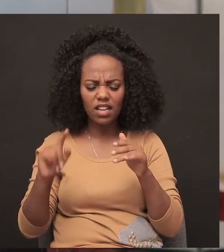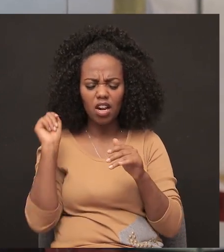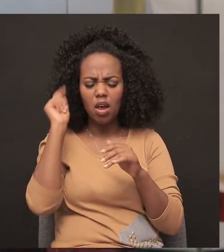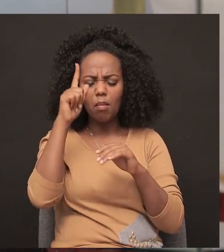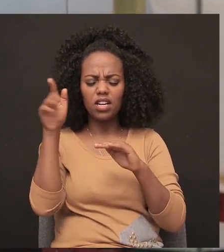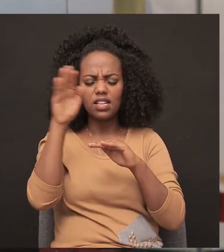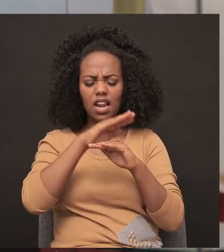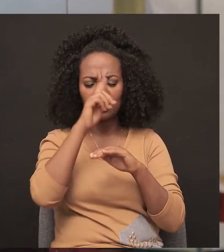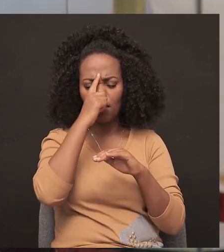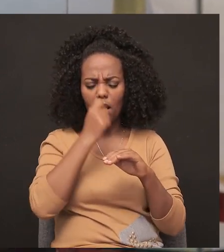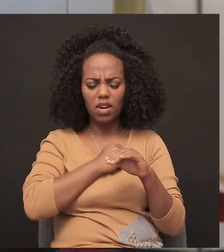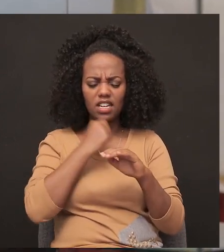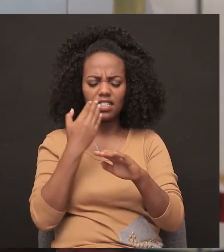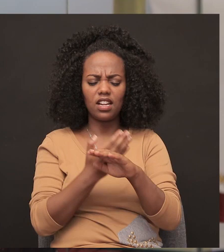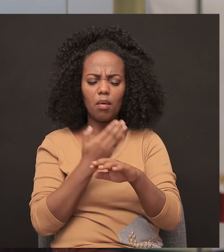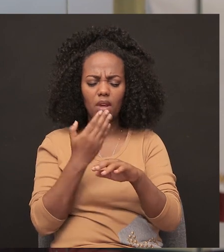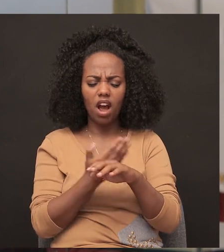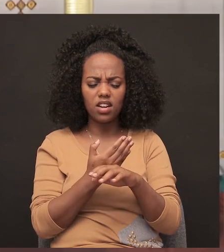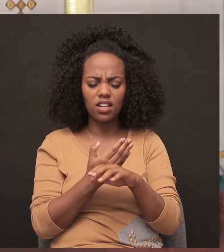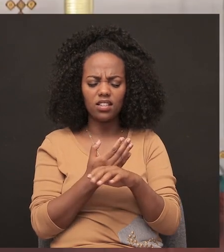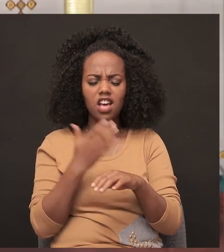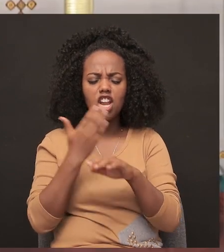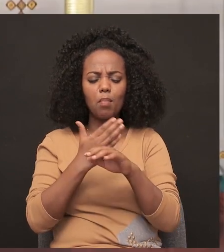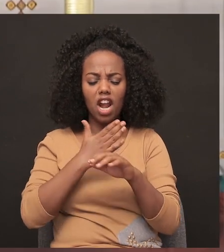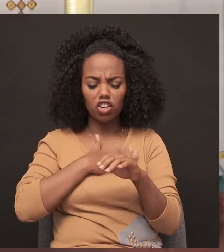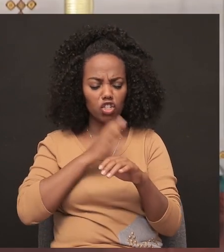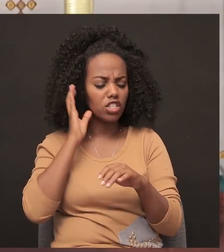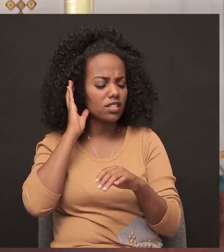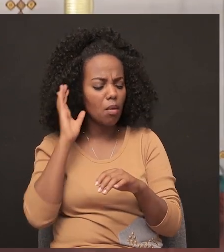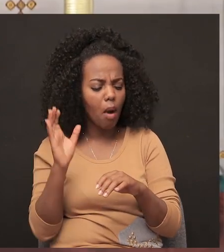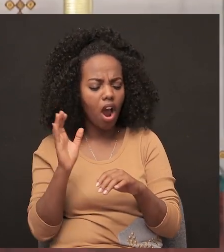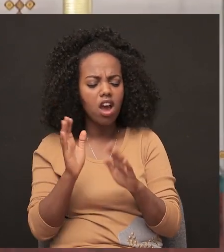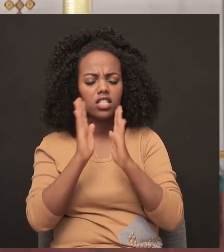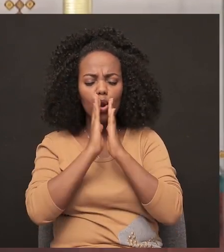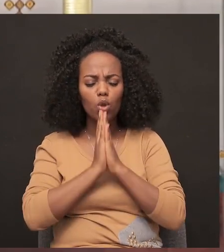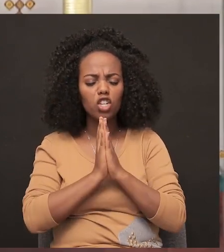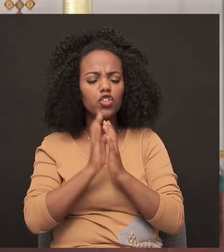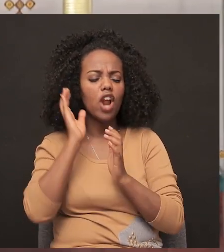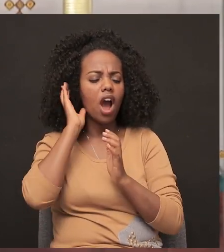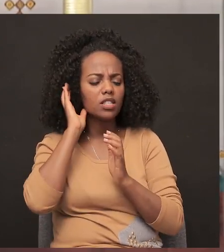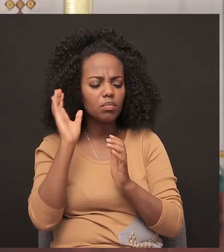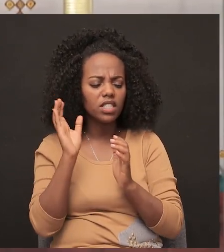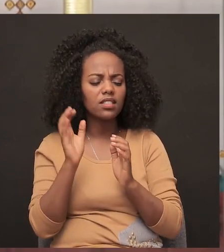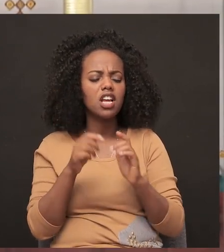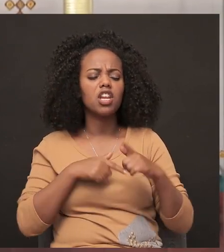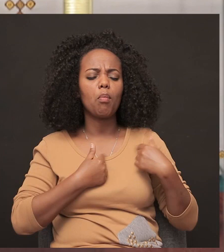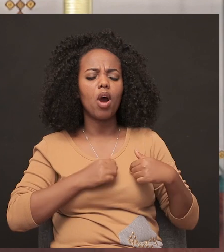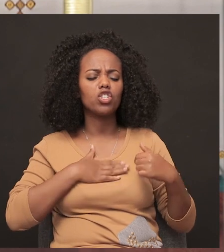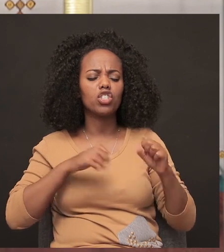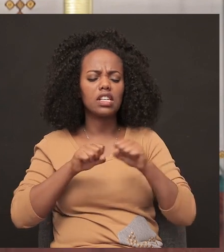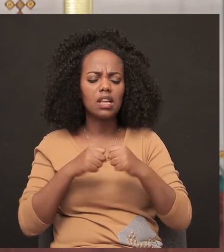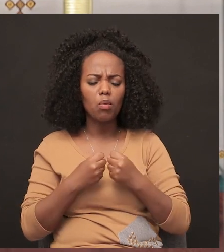በአንተ ላይ ተማምነን እንለምናለን ልመናችንን ስማ ጸሎታችንን አድምጥ ተሰብሯል